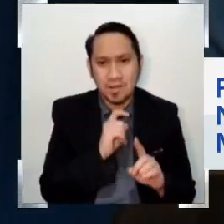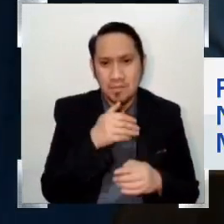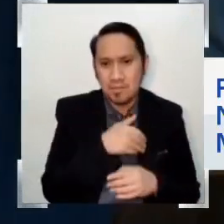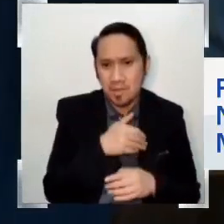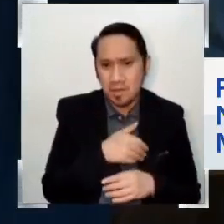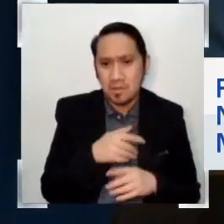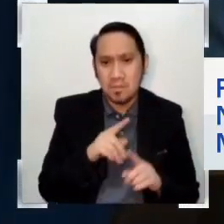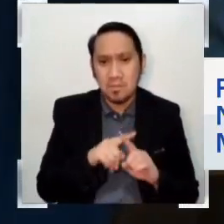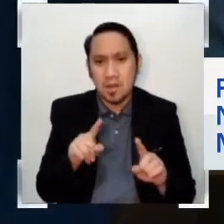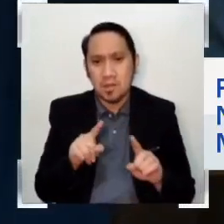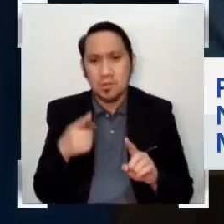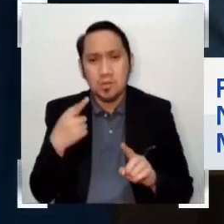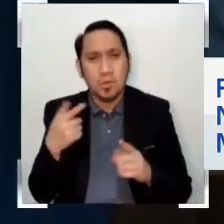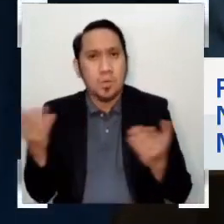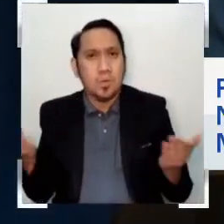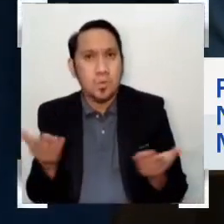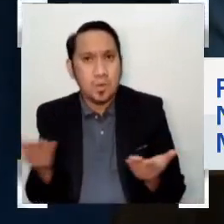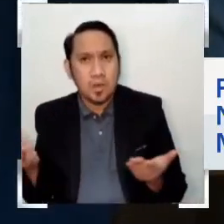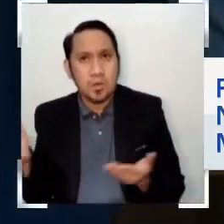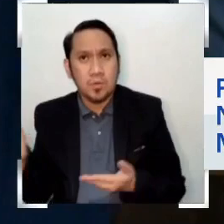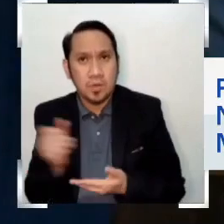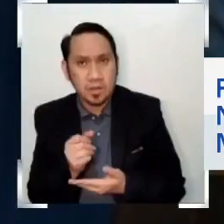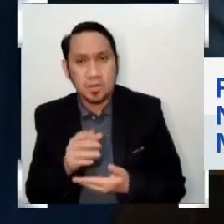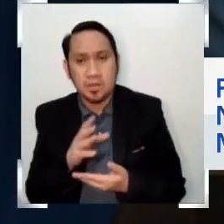We will look into it.